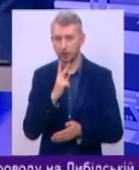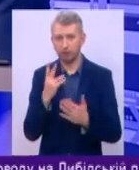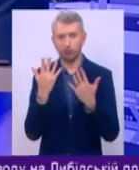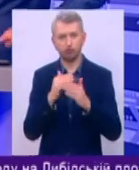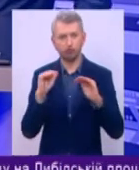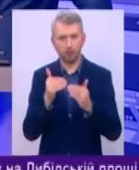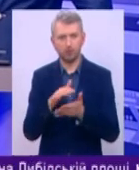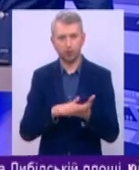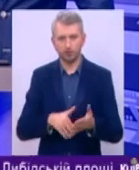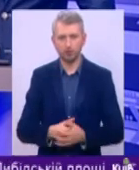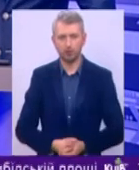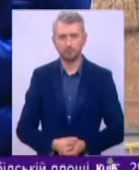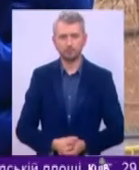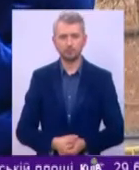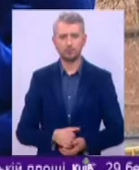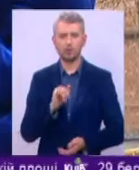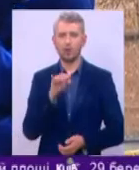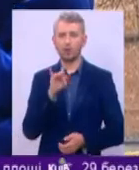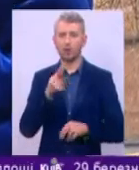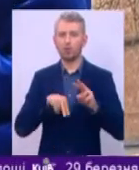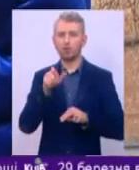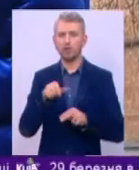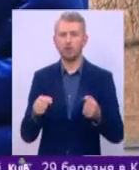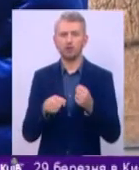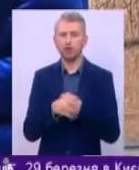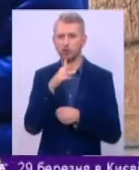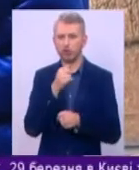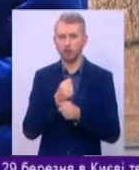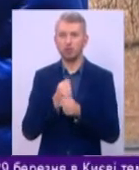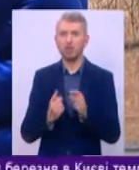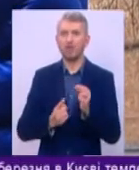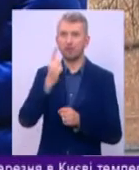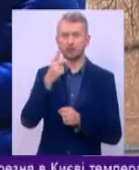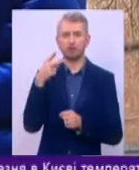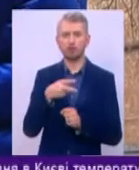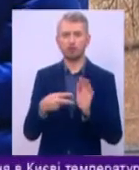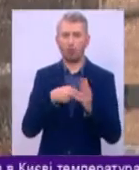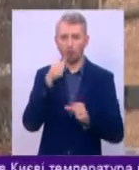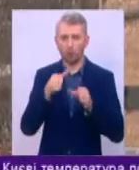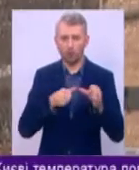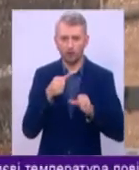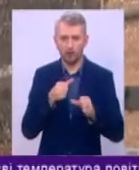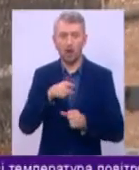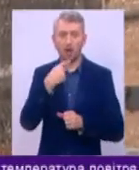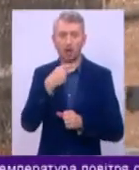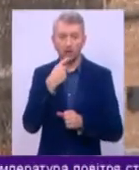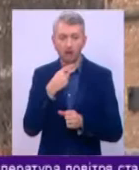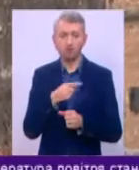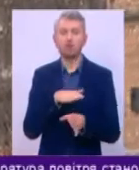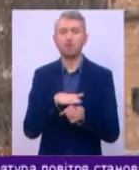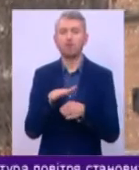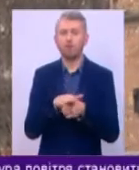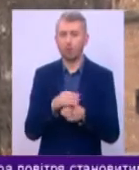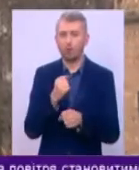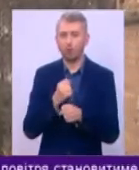сюжет і продовжимо. Ігор Будівельник. Він травмувався під час робіт на висоті у 2007 році. Каже, виконроб відправив тоді